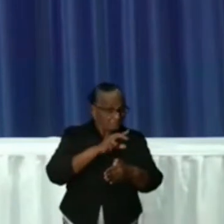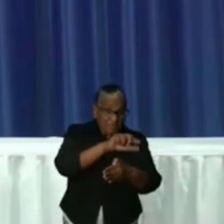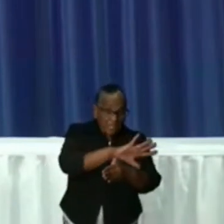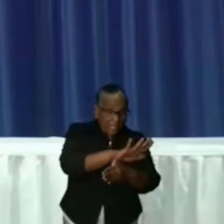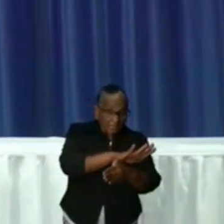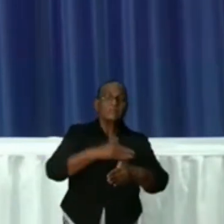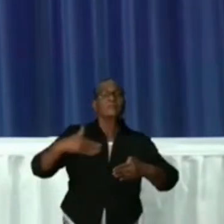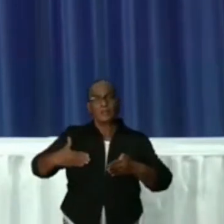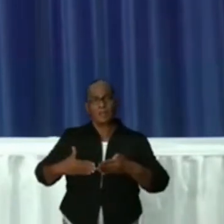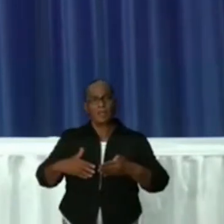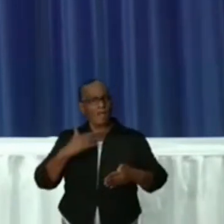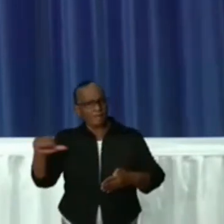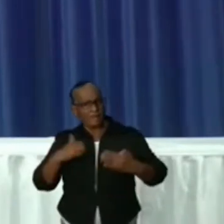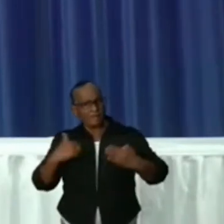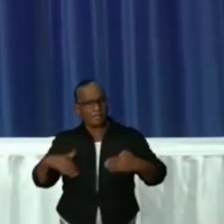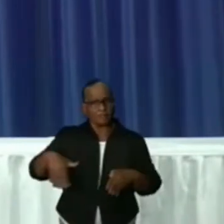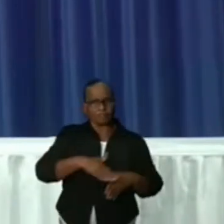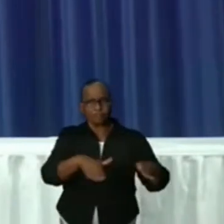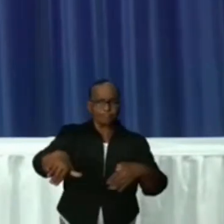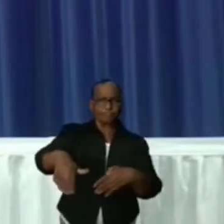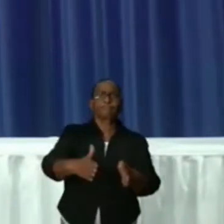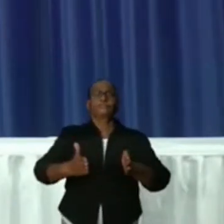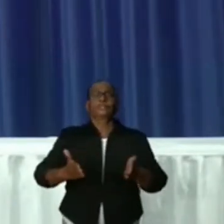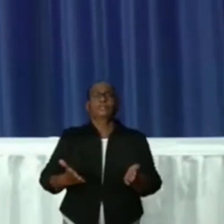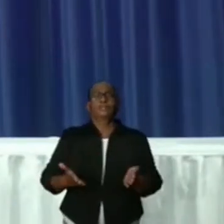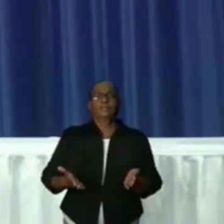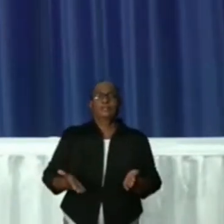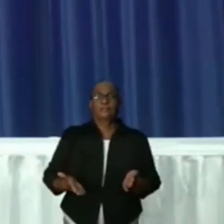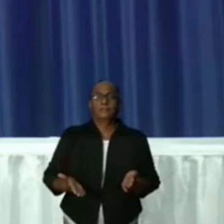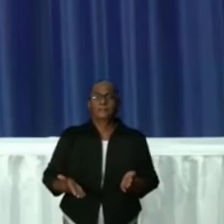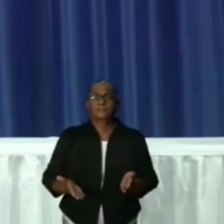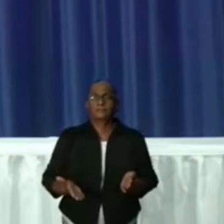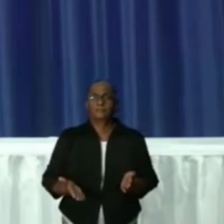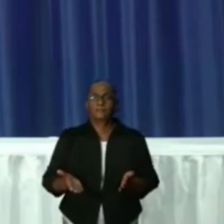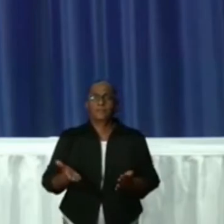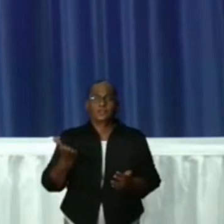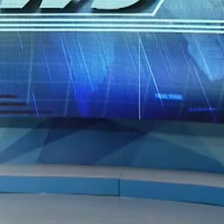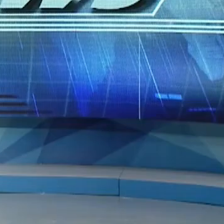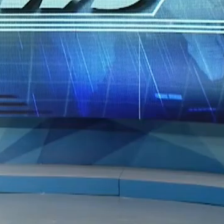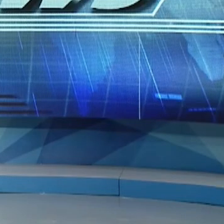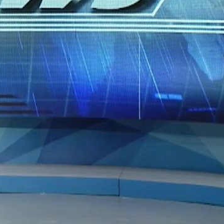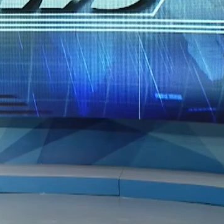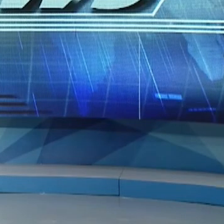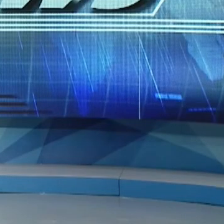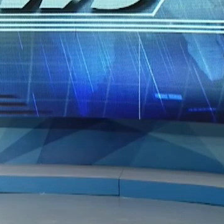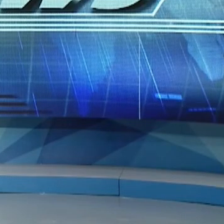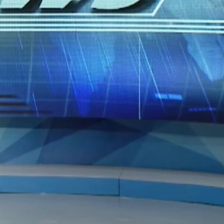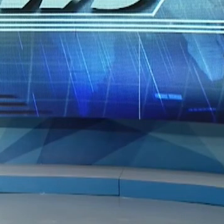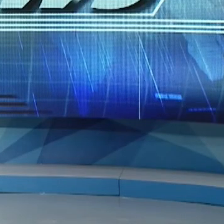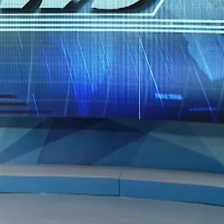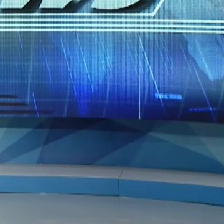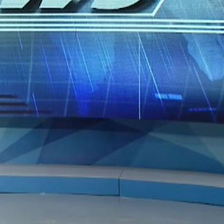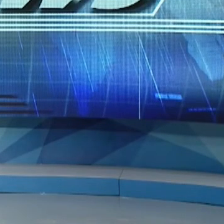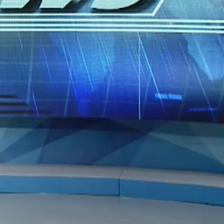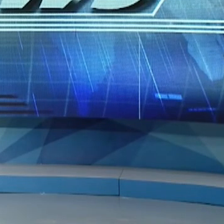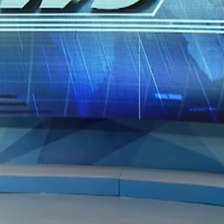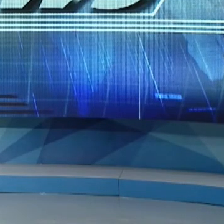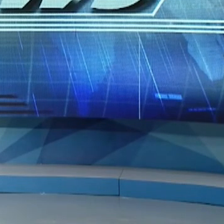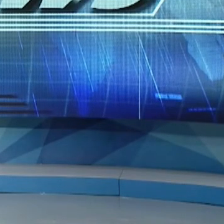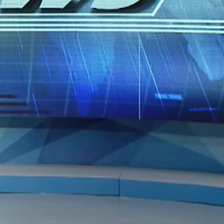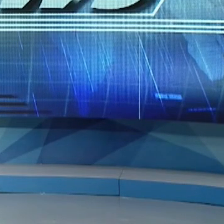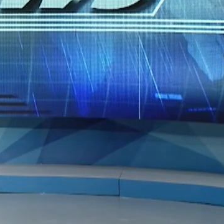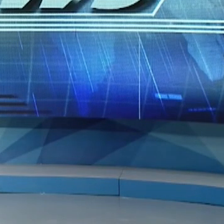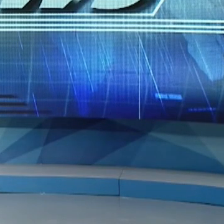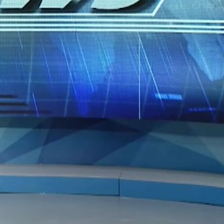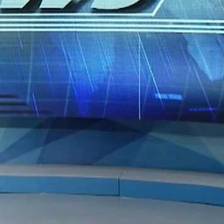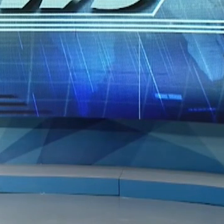Een heel mooi voorbeeld, maar zo, dit heb ik in mei meegemaakt. Ruben Ramotar van het Nationaal Leger. Hij